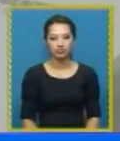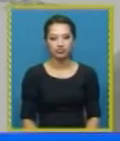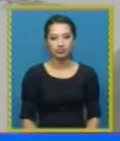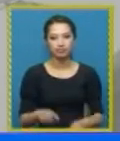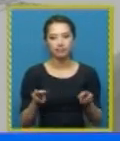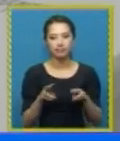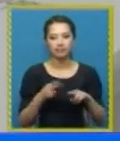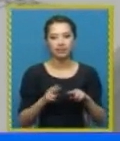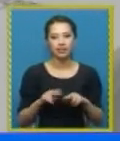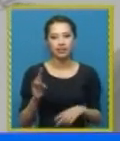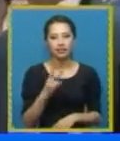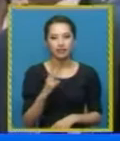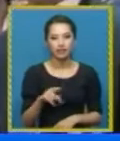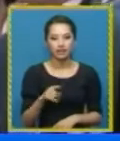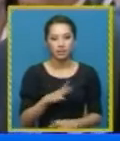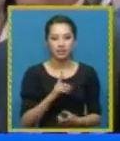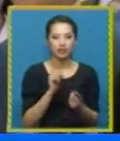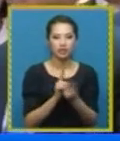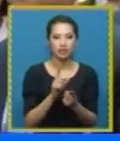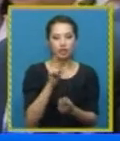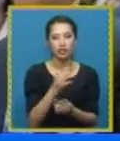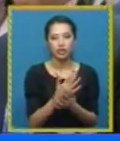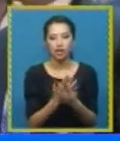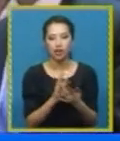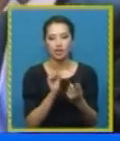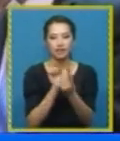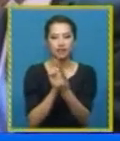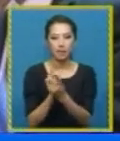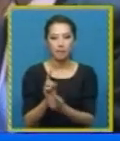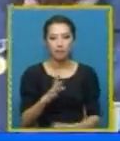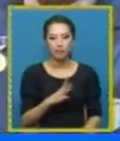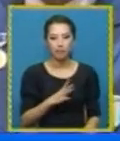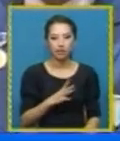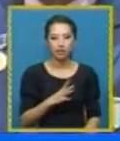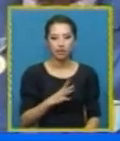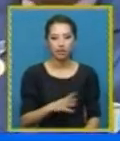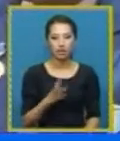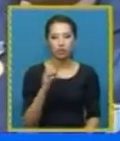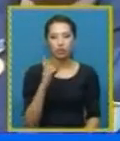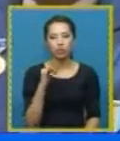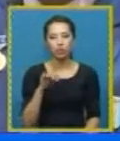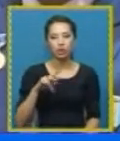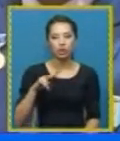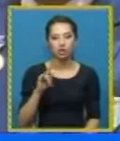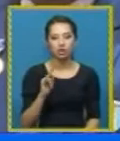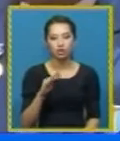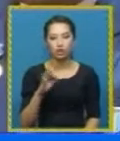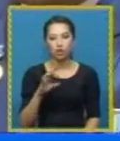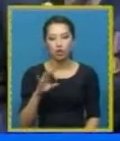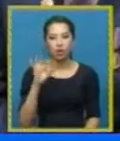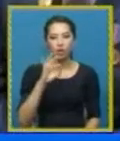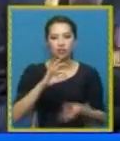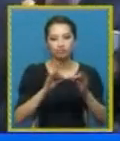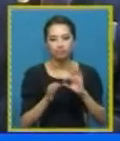Президент өңірдегі өзге ұлт өкілдерімен де кездесті. Басқосуда ел дамуының жаңа тетігіне айналған Нұрлы жол атты жолдаудың барлық қыр-сыры